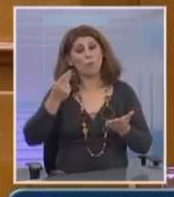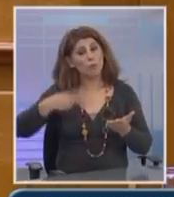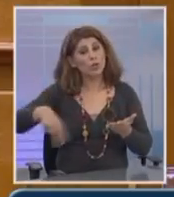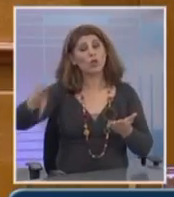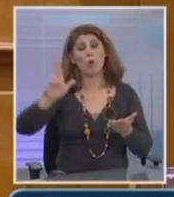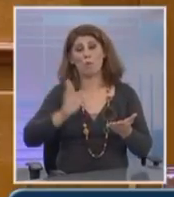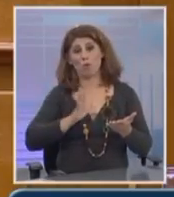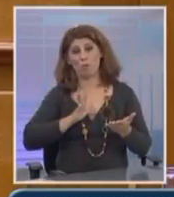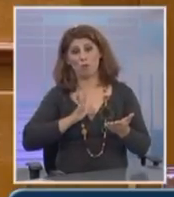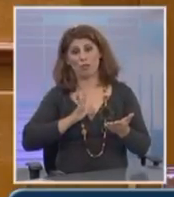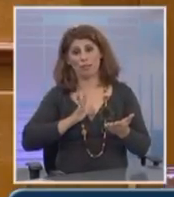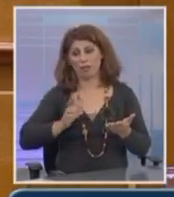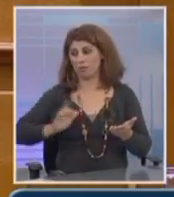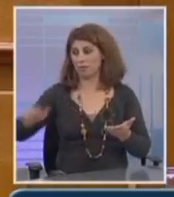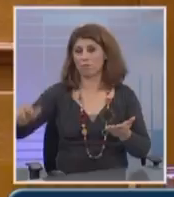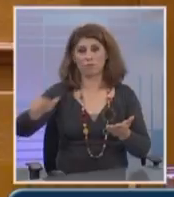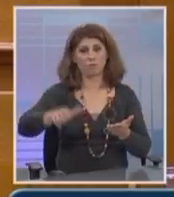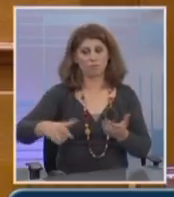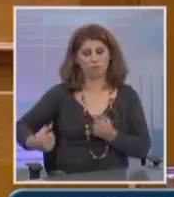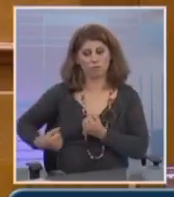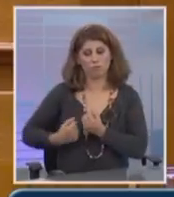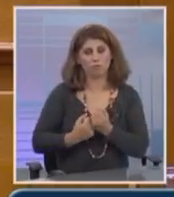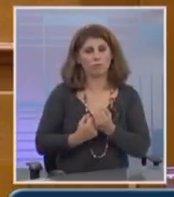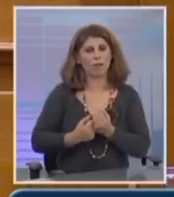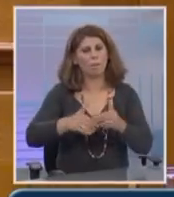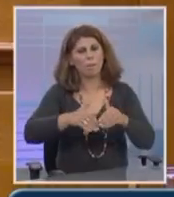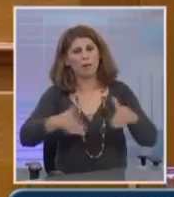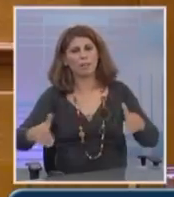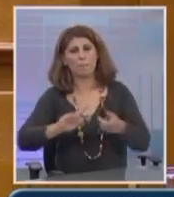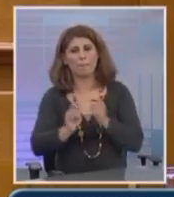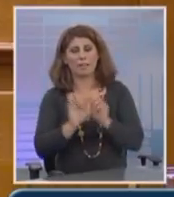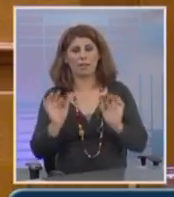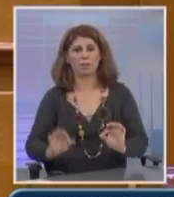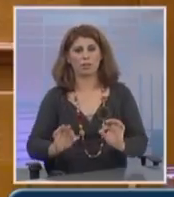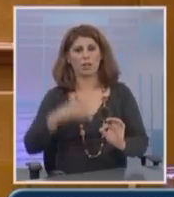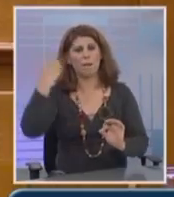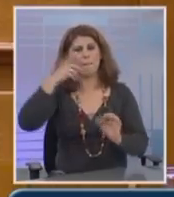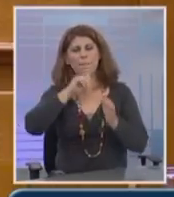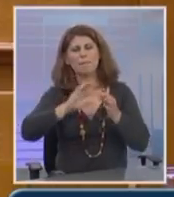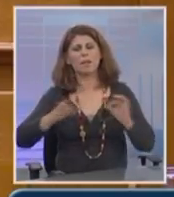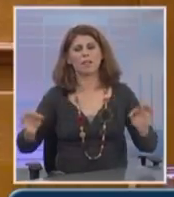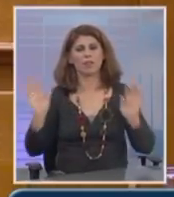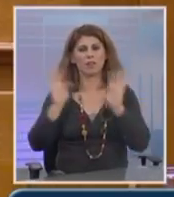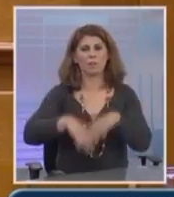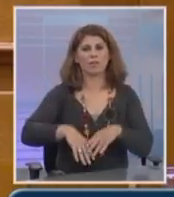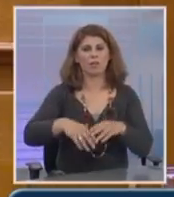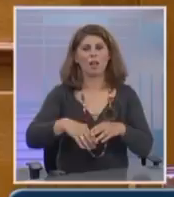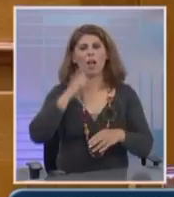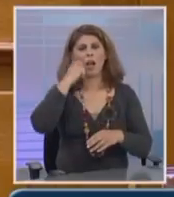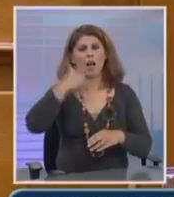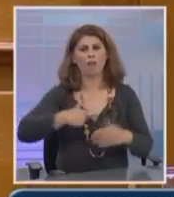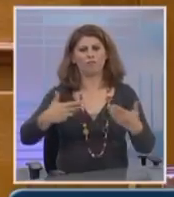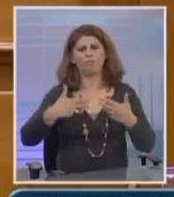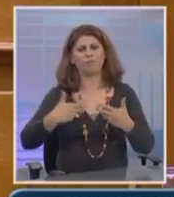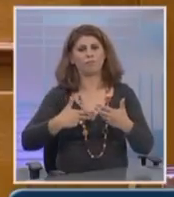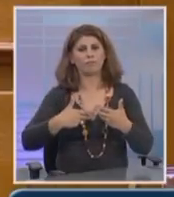πολίτες ενώνονται μαζί μας σε αυτή την πλατιά μεταρρυθμιστική συμμαχία. Μύθοι γκρεμίζονται, αυταπάτες διαλύονται και